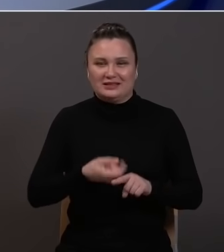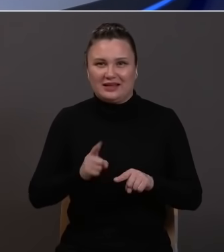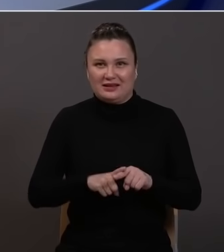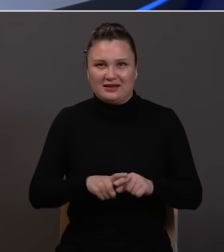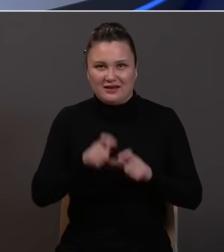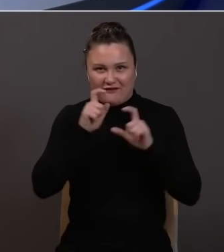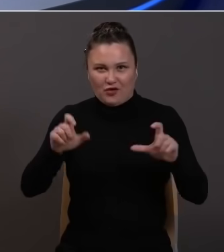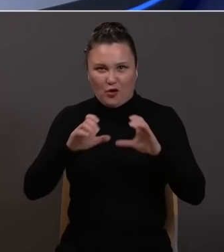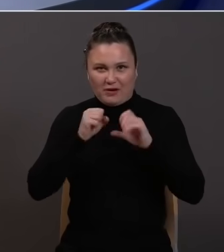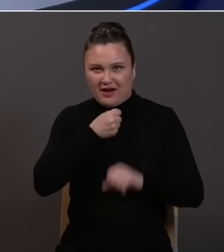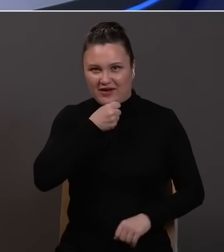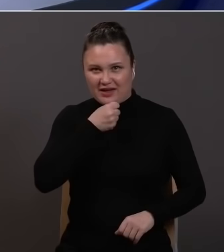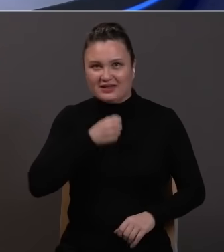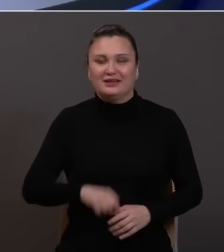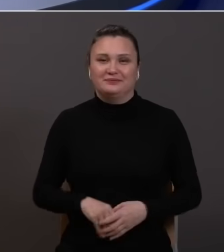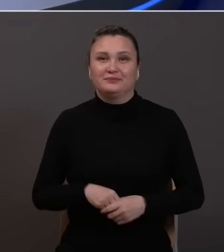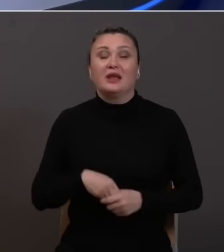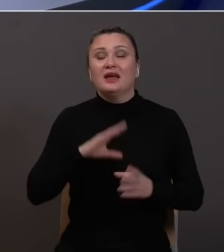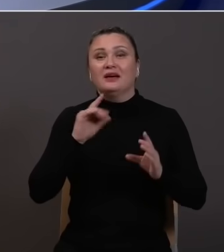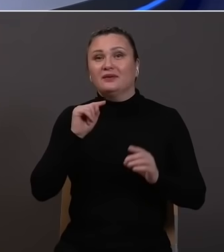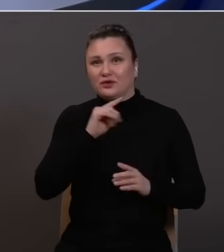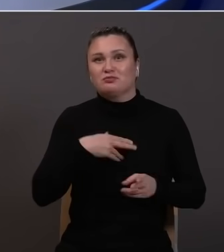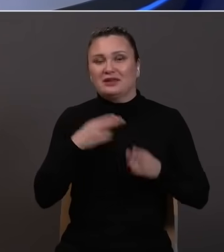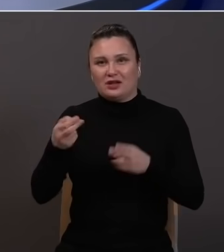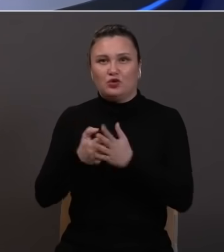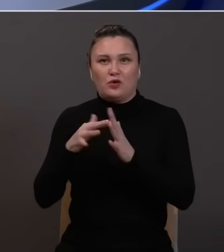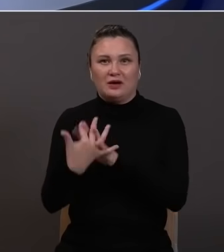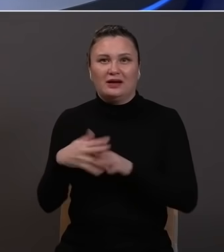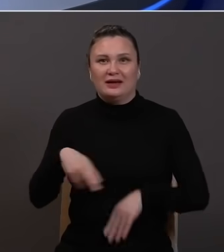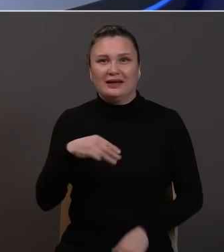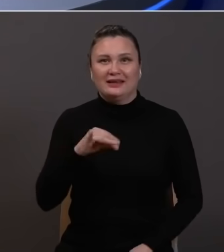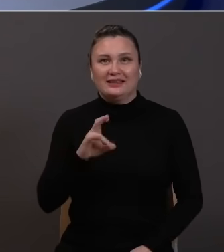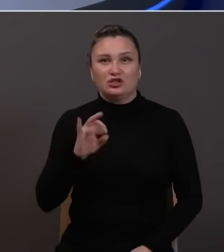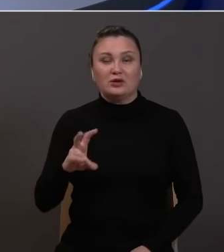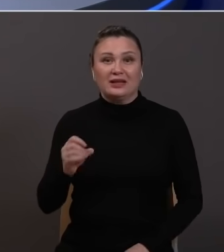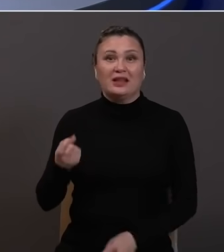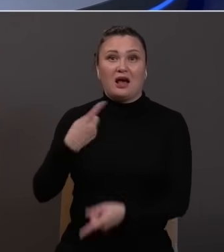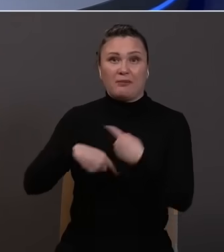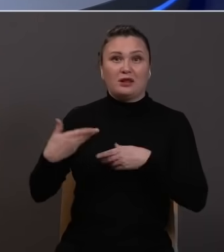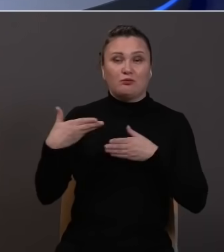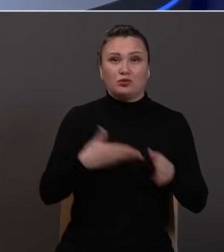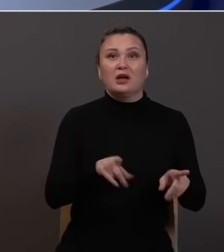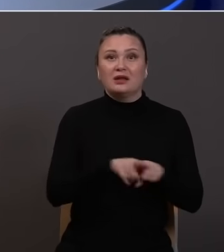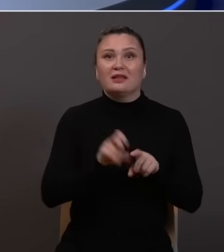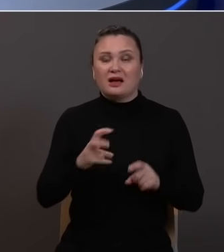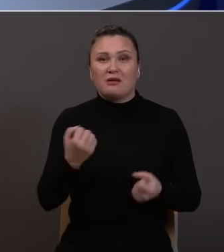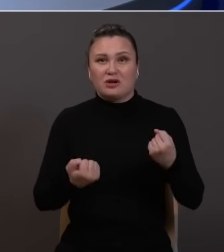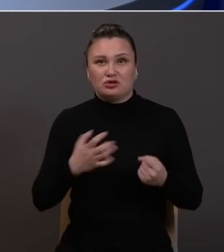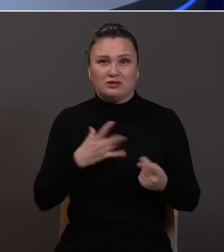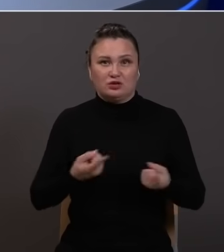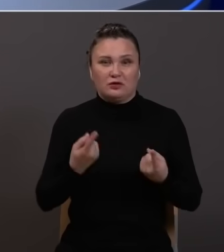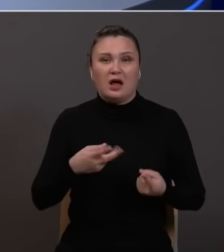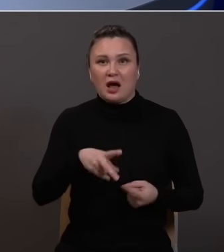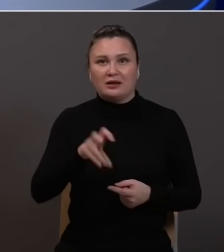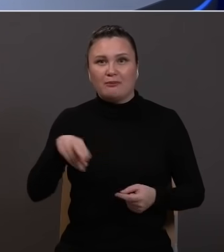в громкоговоритель. В общем, мы доехали до Диксона, возвращаемся назад. И на обратном пути, так как машины были стоковые, мы обторосы,